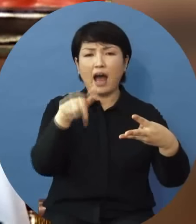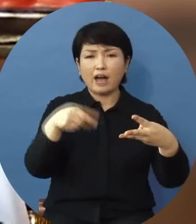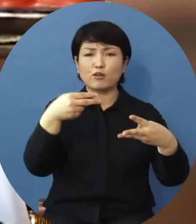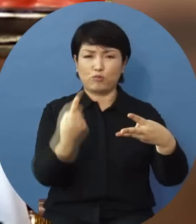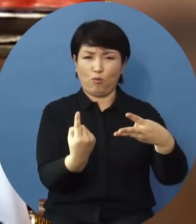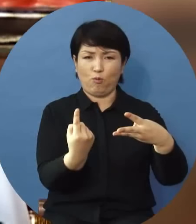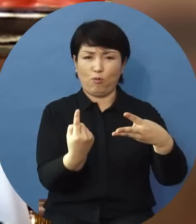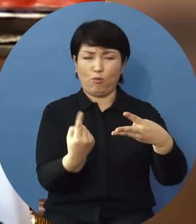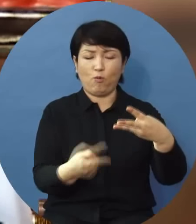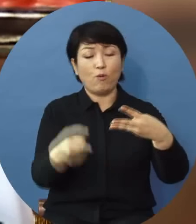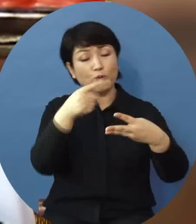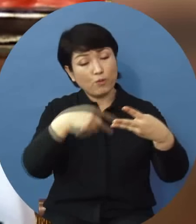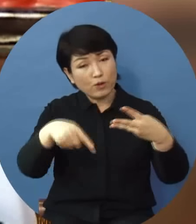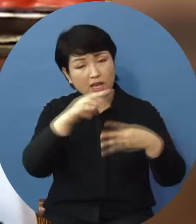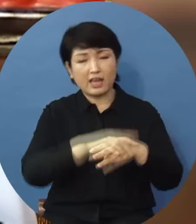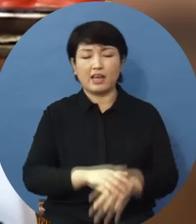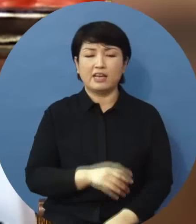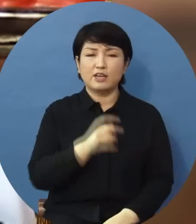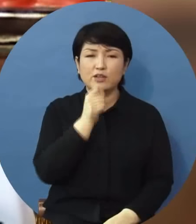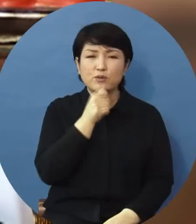무학도다. 이것을